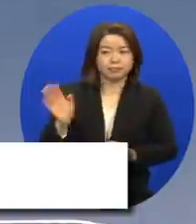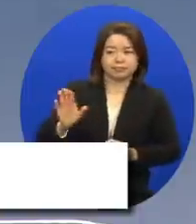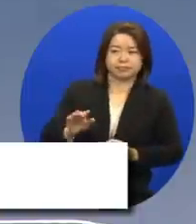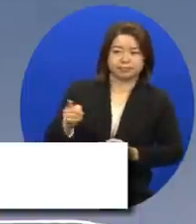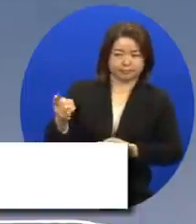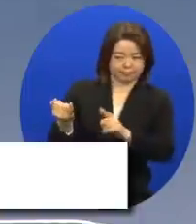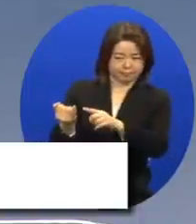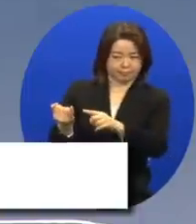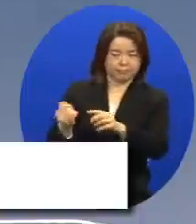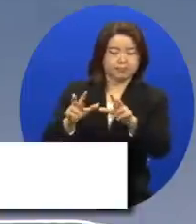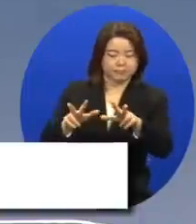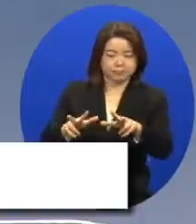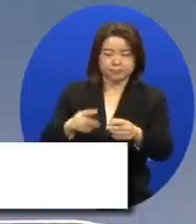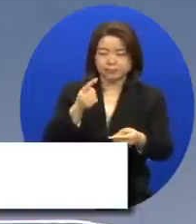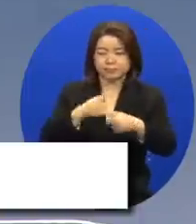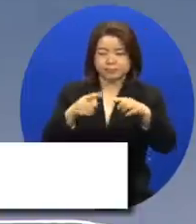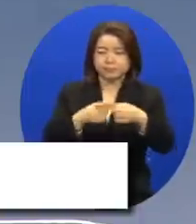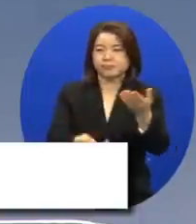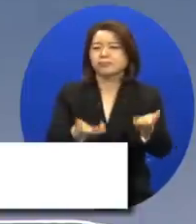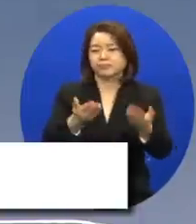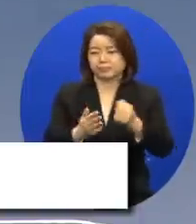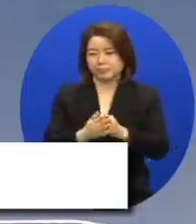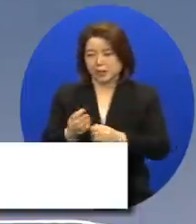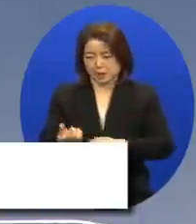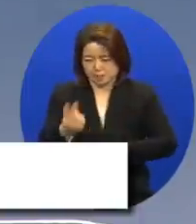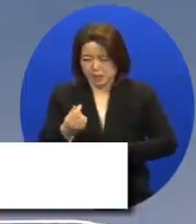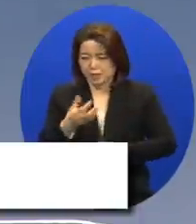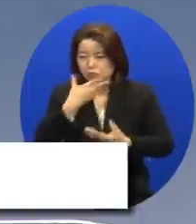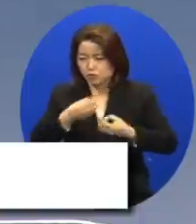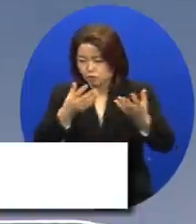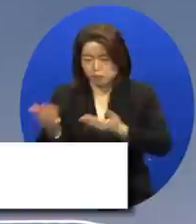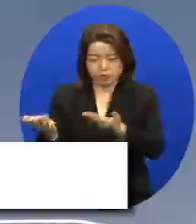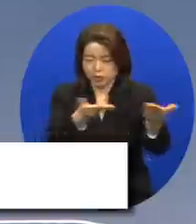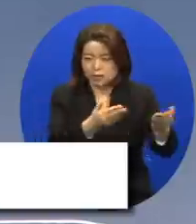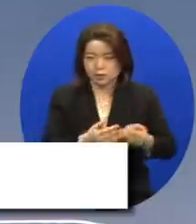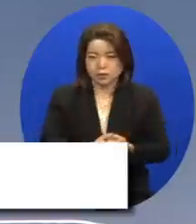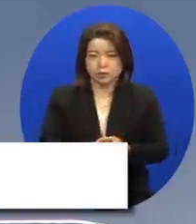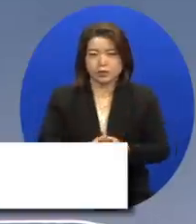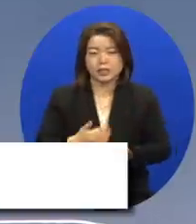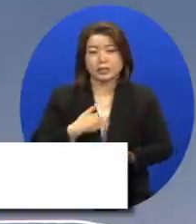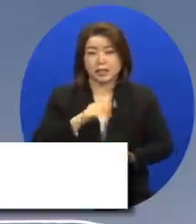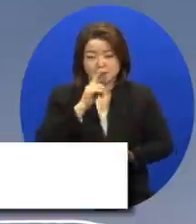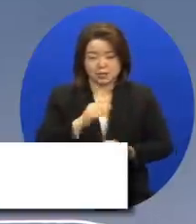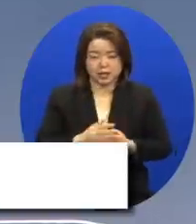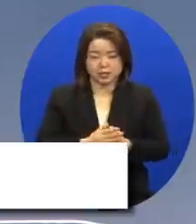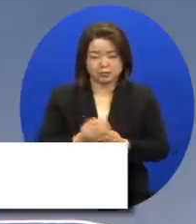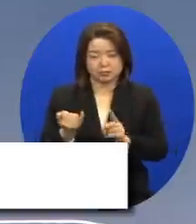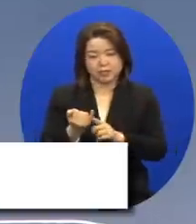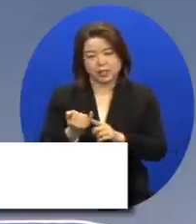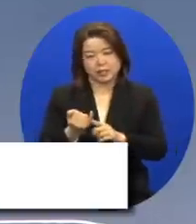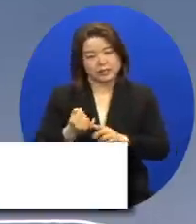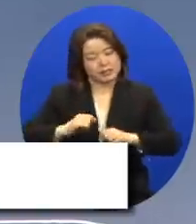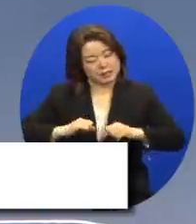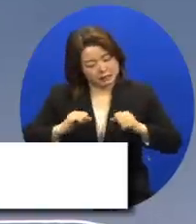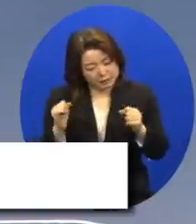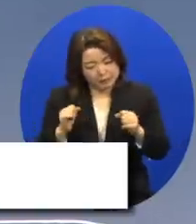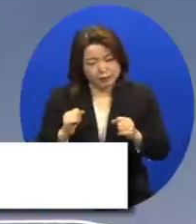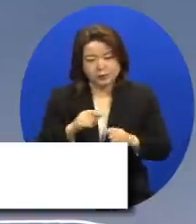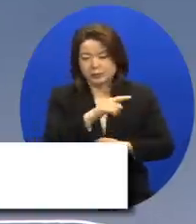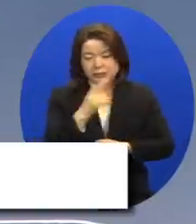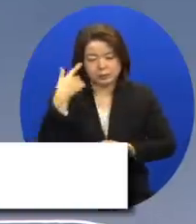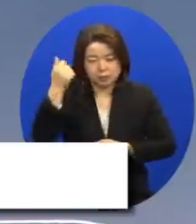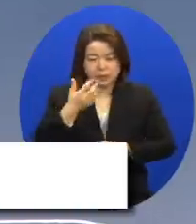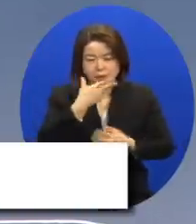판단 이에요 축복하소서 예요 제 말에 아내가 할 수 없는지 그 목사님을 축복하며